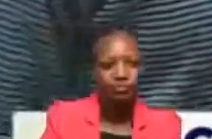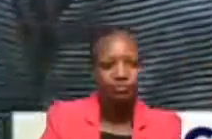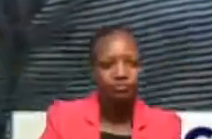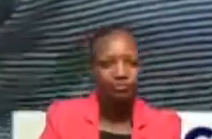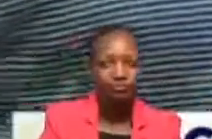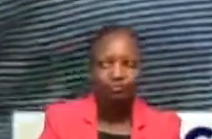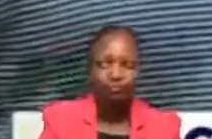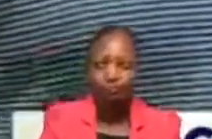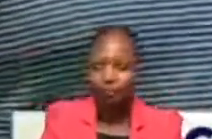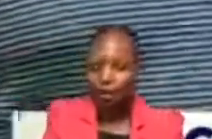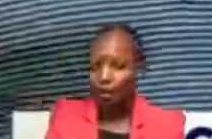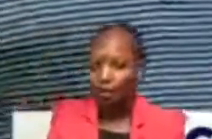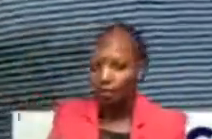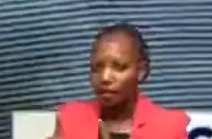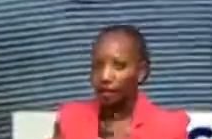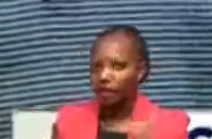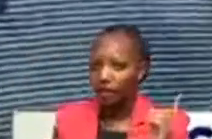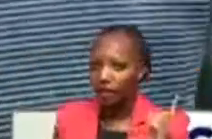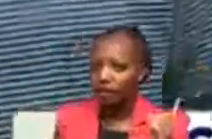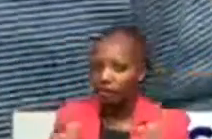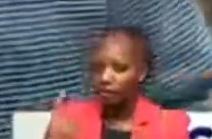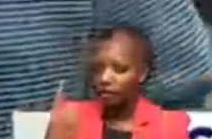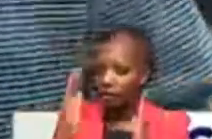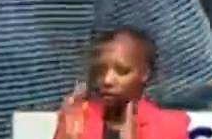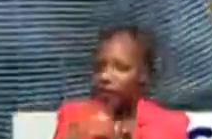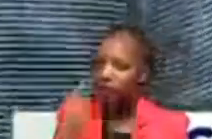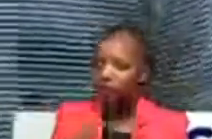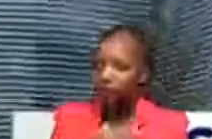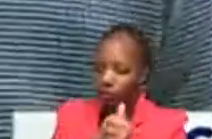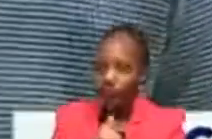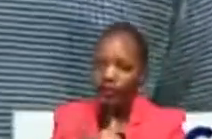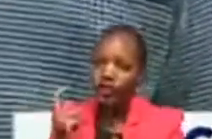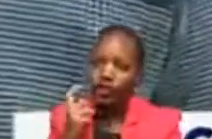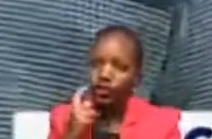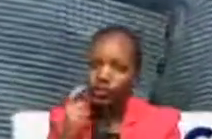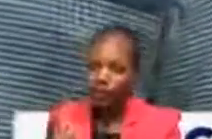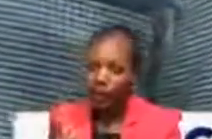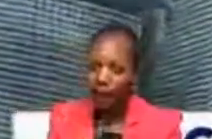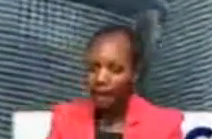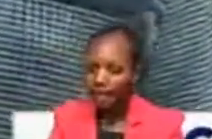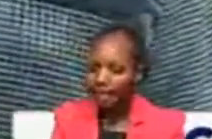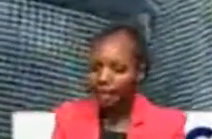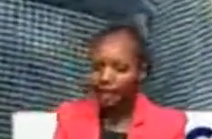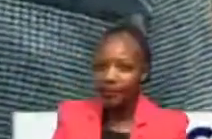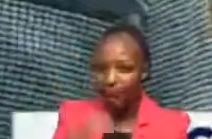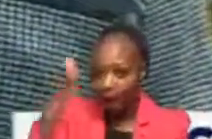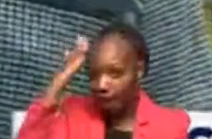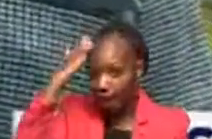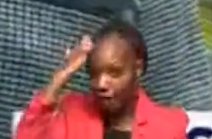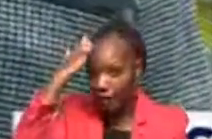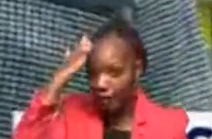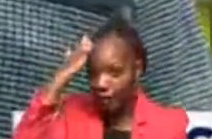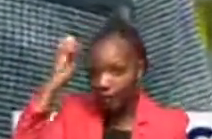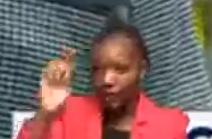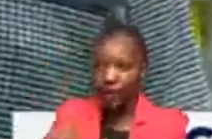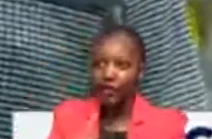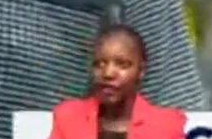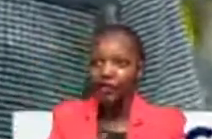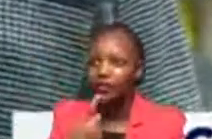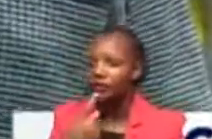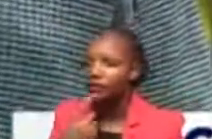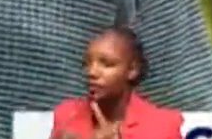Naam, huyo tu ni mmoja wa wasimamizi katika duka hili la jumla la Hetias katikati mwa mji wa Eldoret, akizungumzia tu